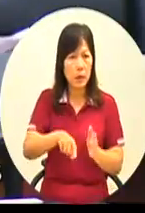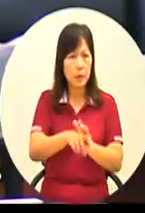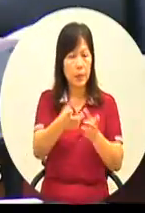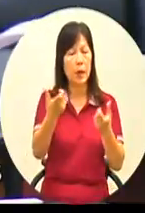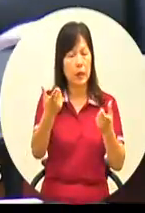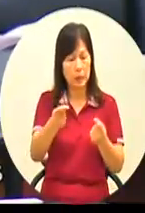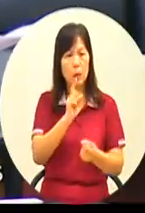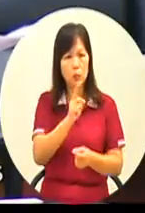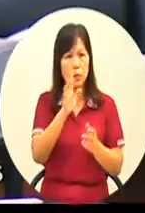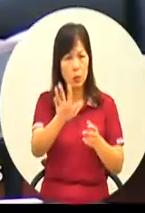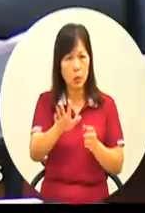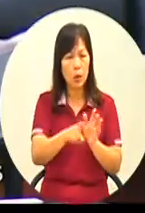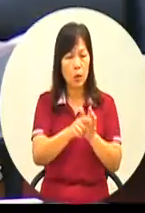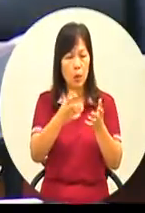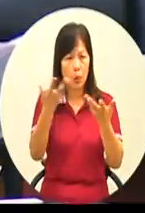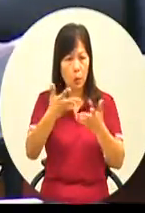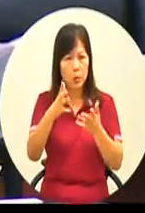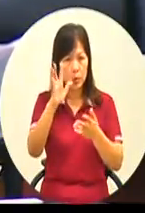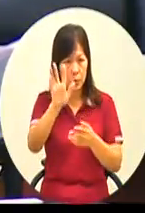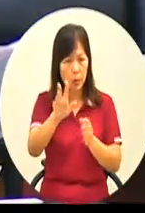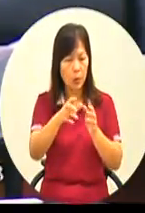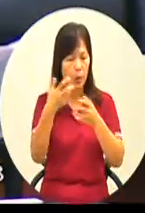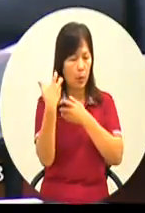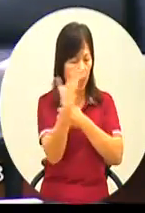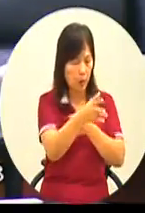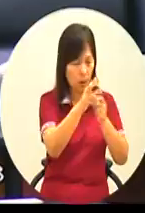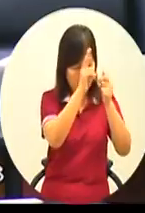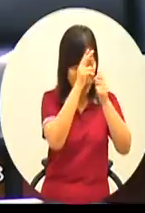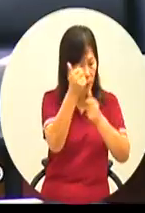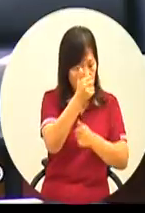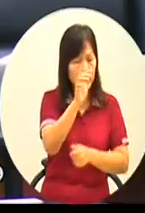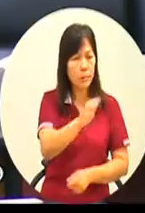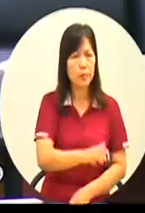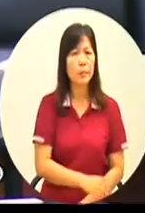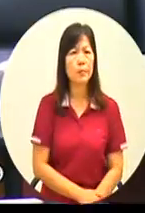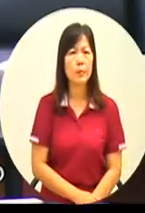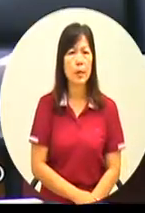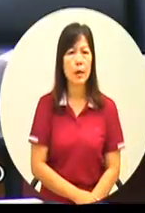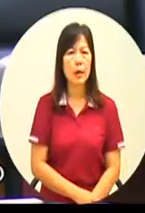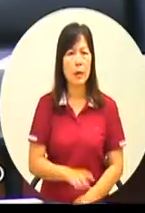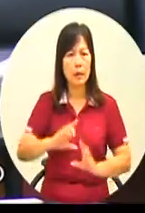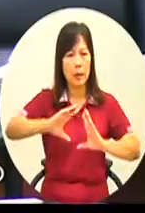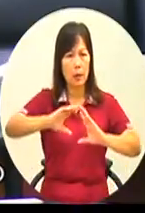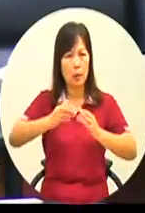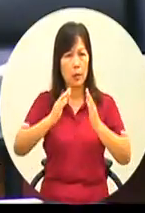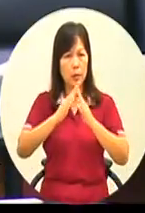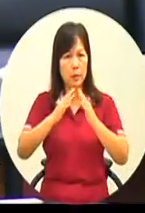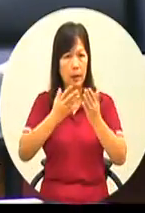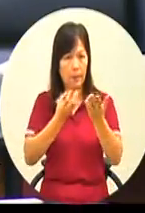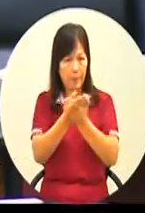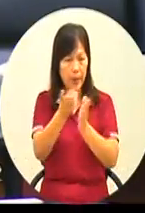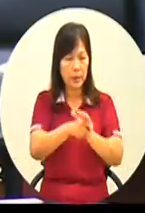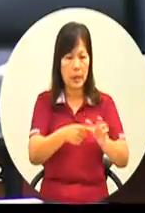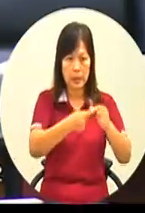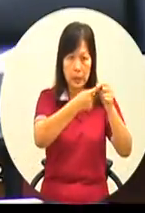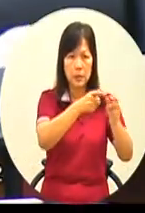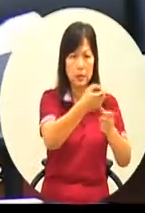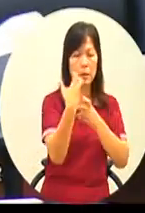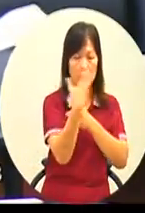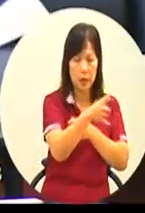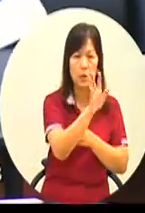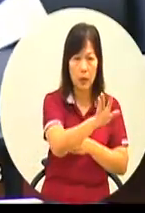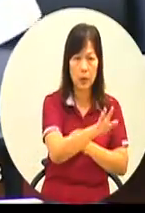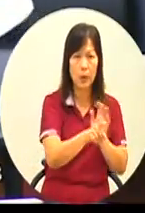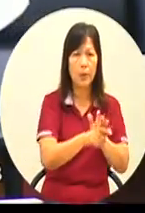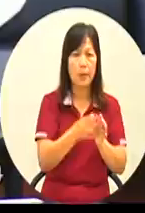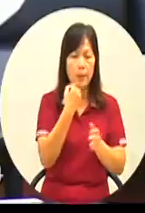说了，这么多的案子是交给了许明春律师。然后呢，在气爆国培，当时一审的时候是许明春吗？因为我